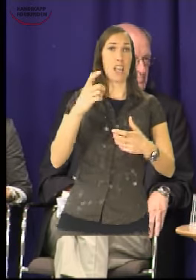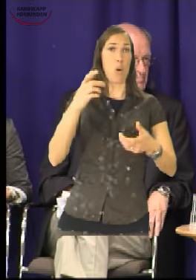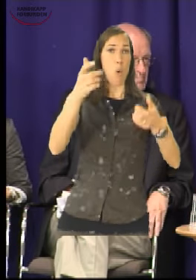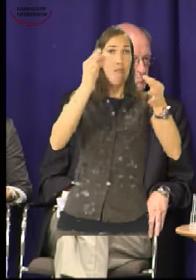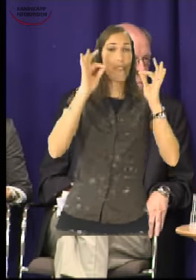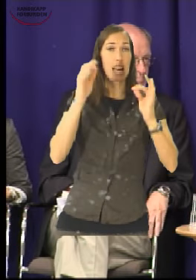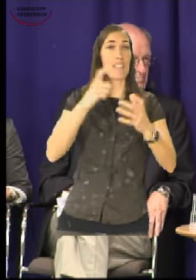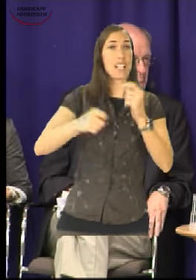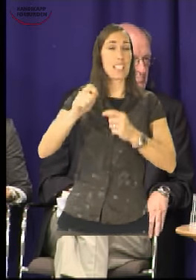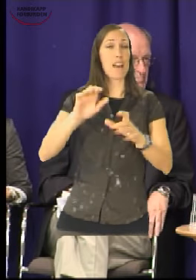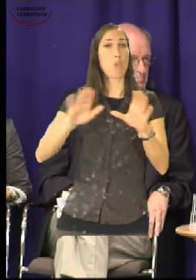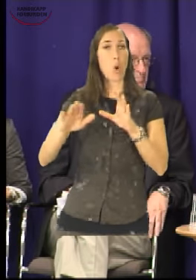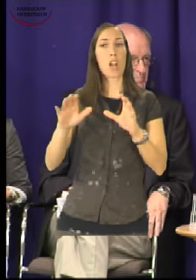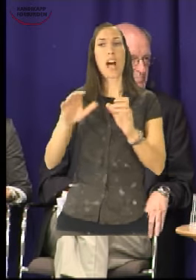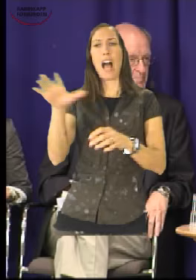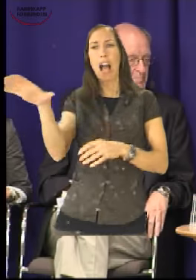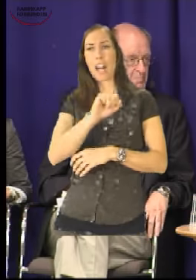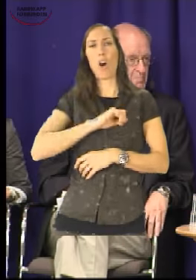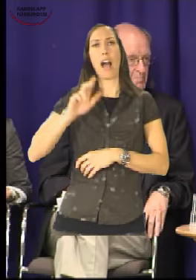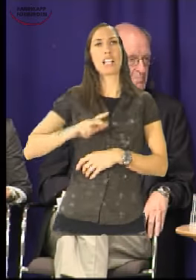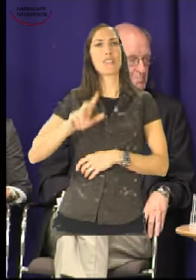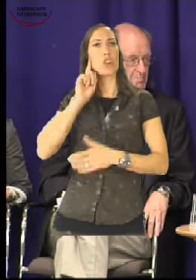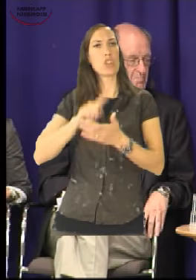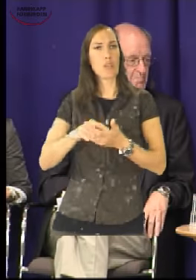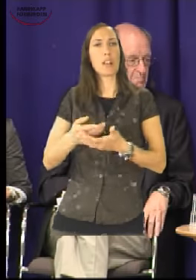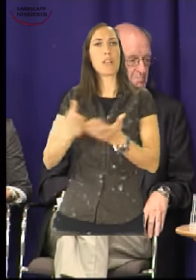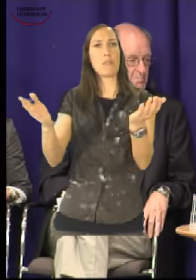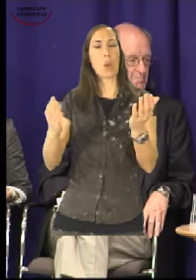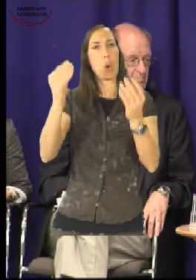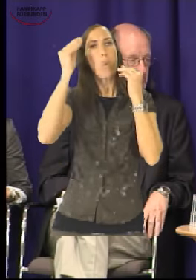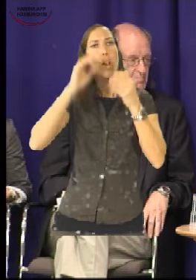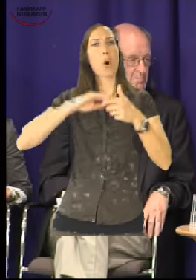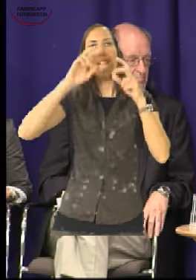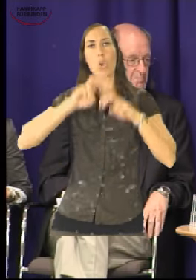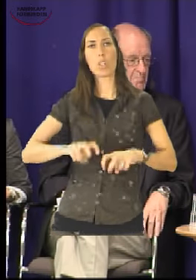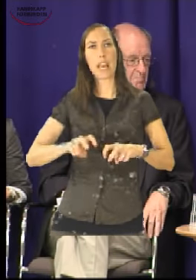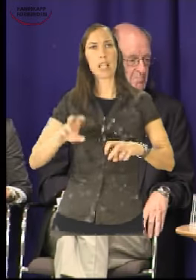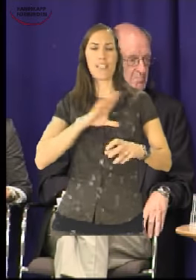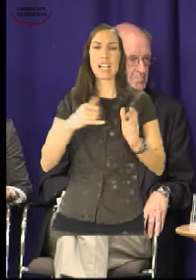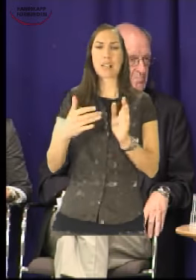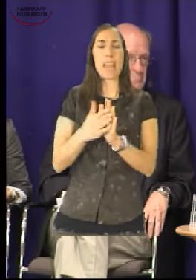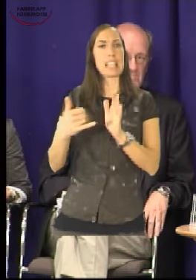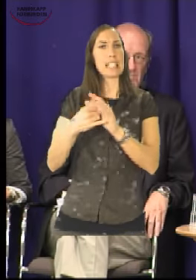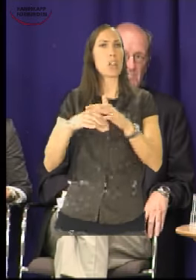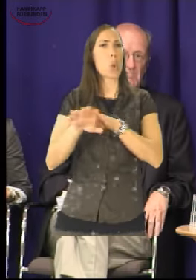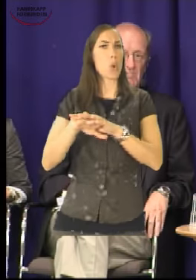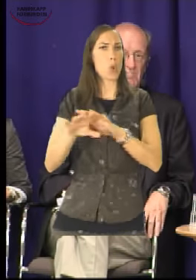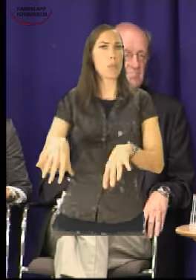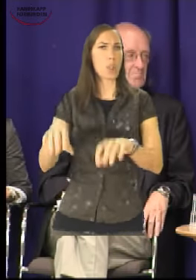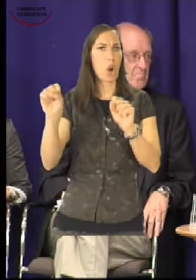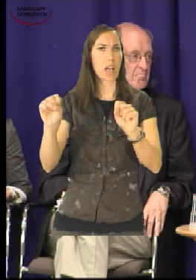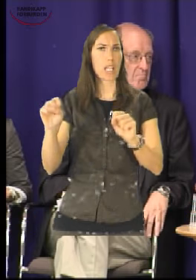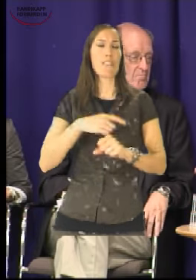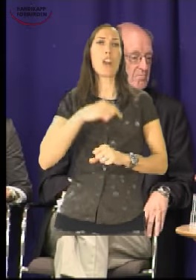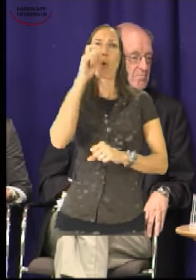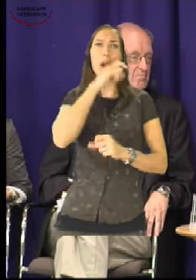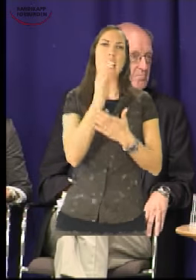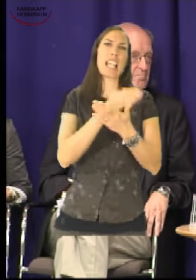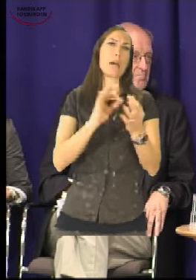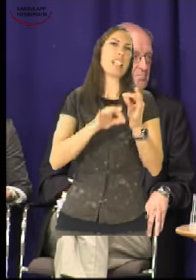bära ansvaret för utbildning och forskning, och det ska vara en del av grunduppdraget, och det ska vi kan inte dela helt lika, men att